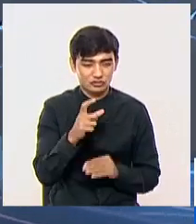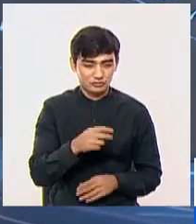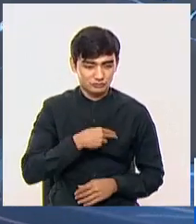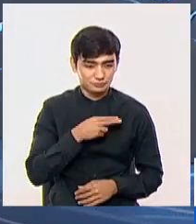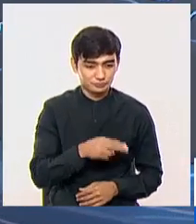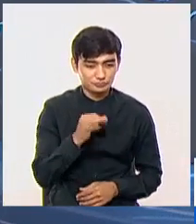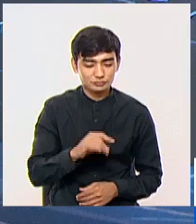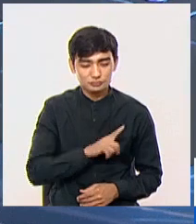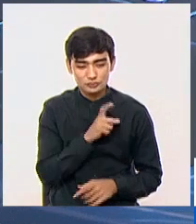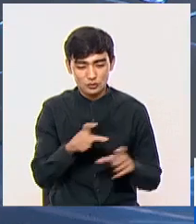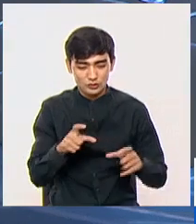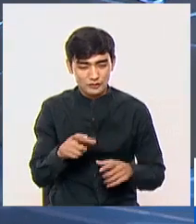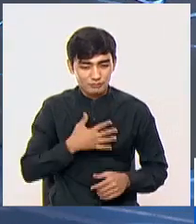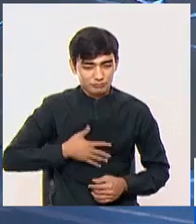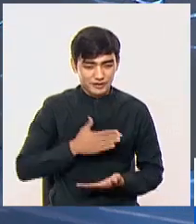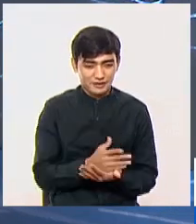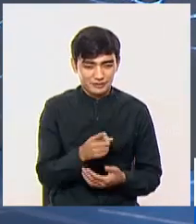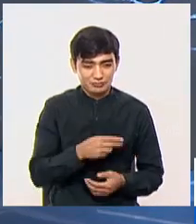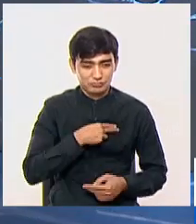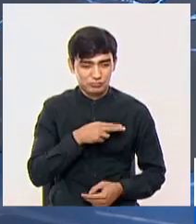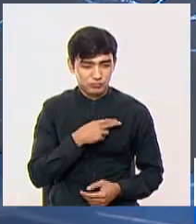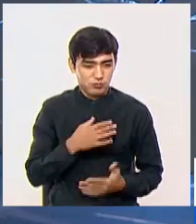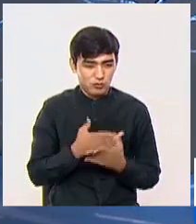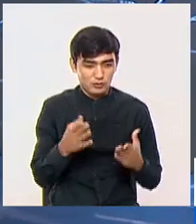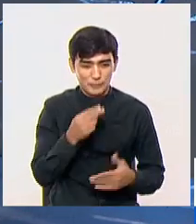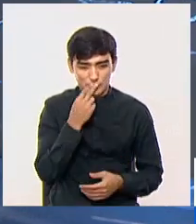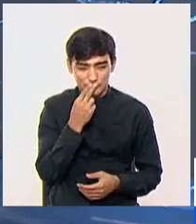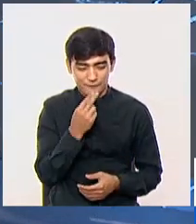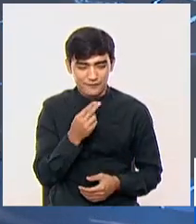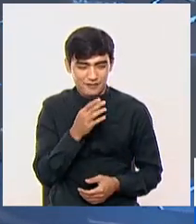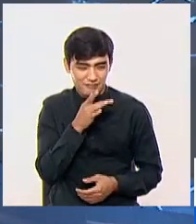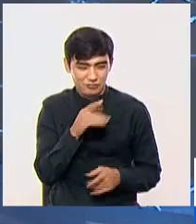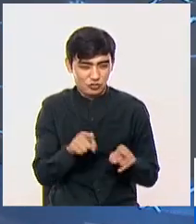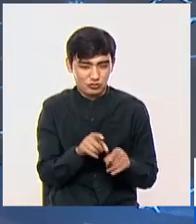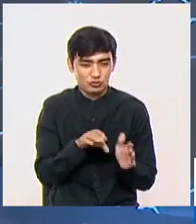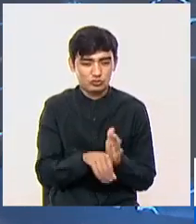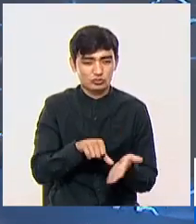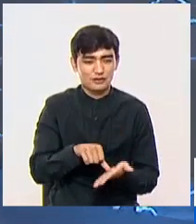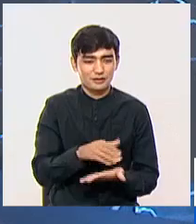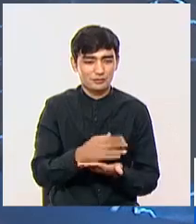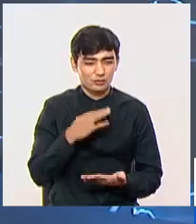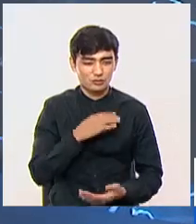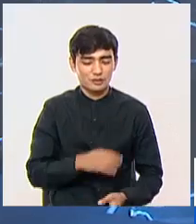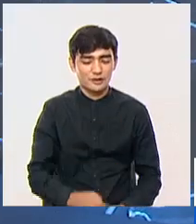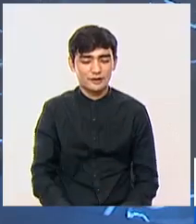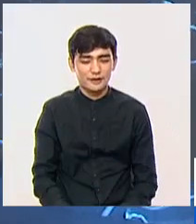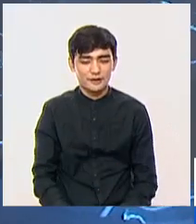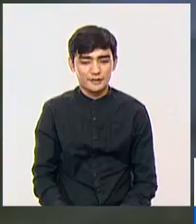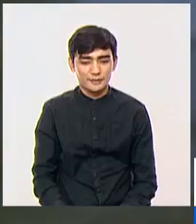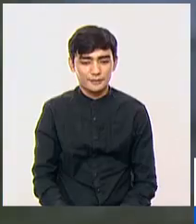Специалисты обеспокоены ростом смертельных случаев с участием несовершеннолетних. Анастасия Новикова расскажет подробнее.